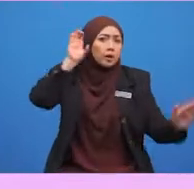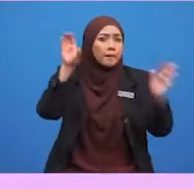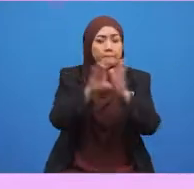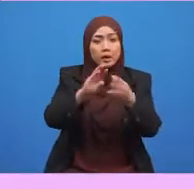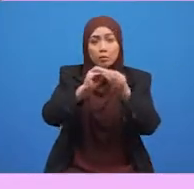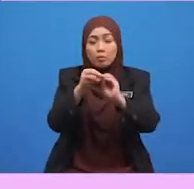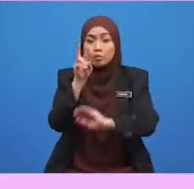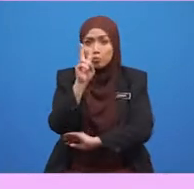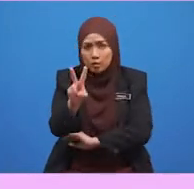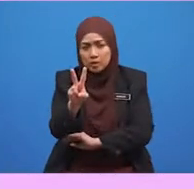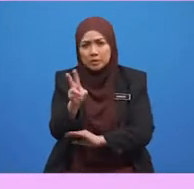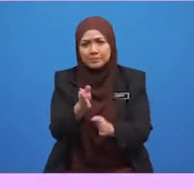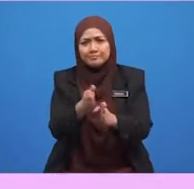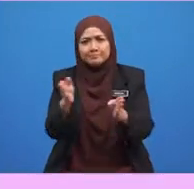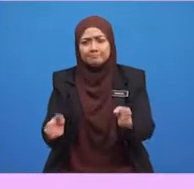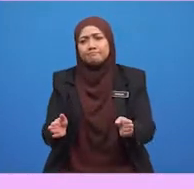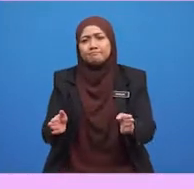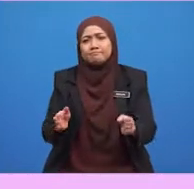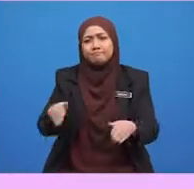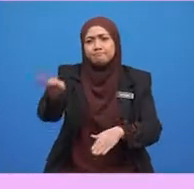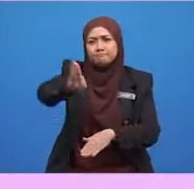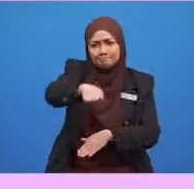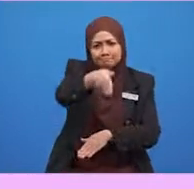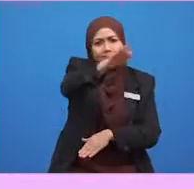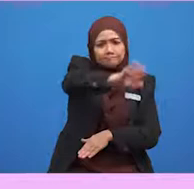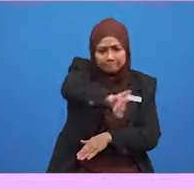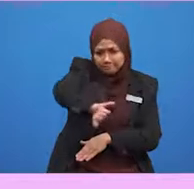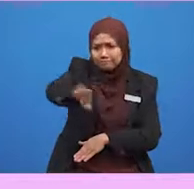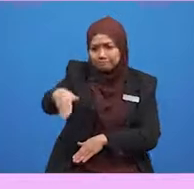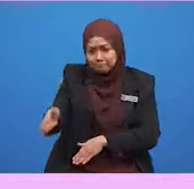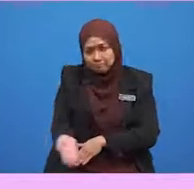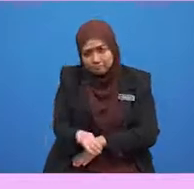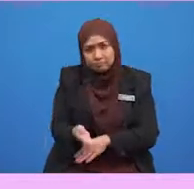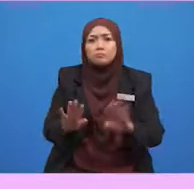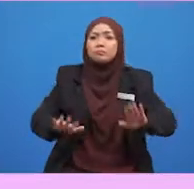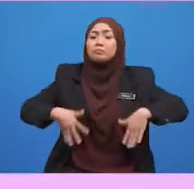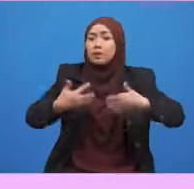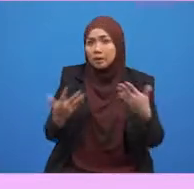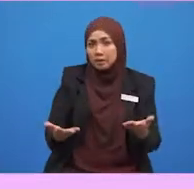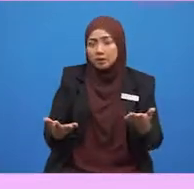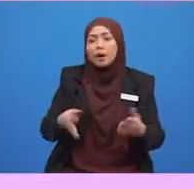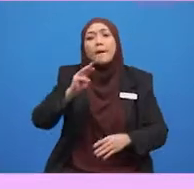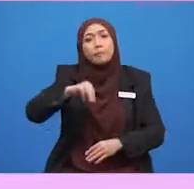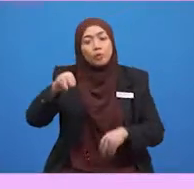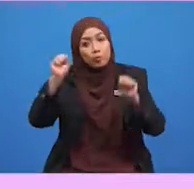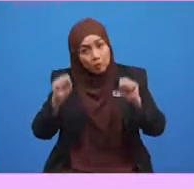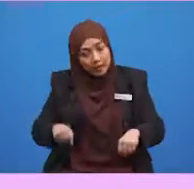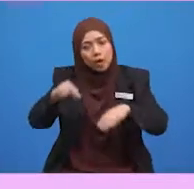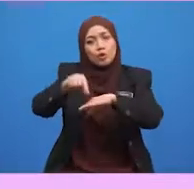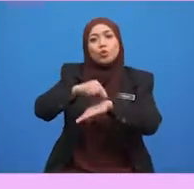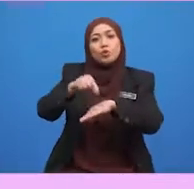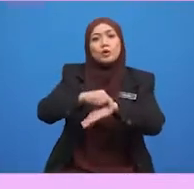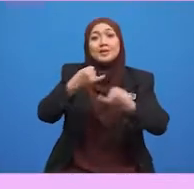sisi kolam renang berbentuk lengkung. Murid-murid boleh juga menggunakan tali